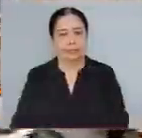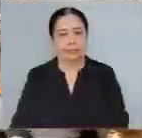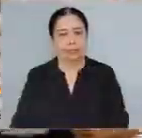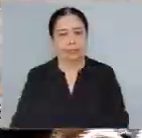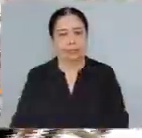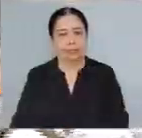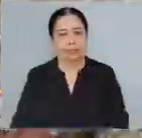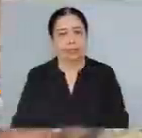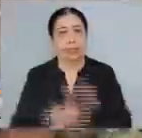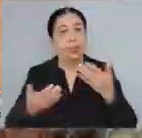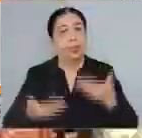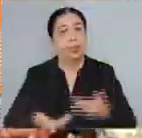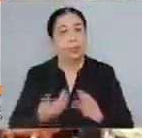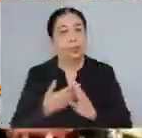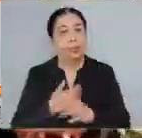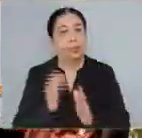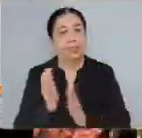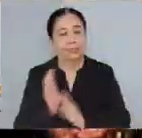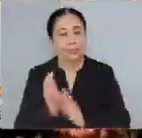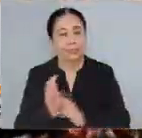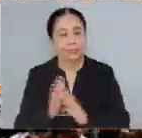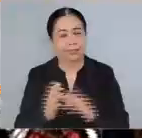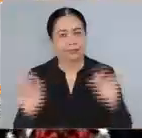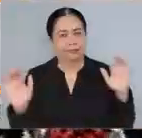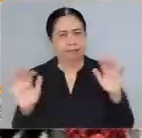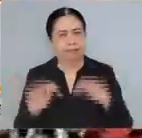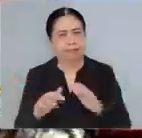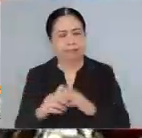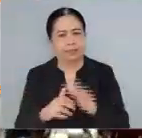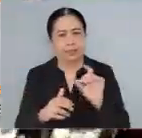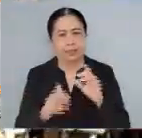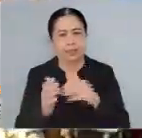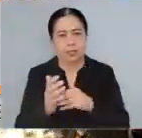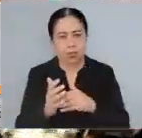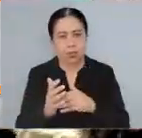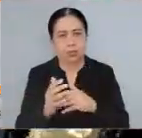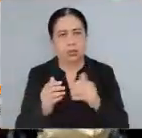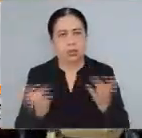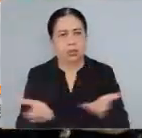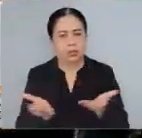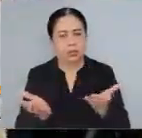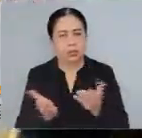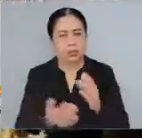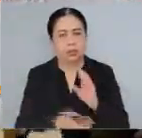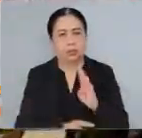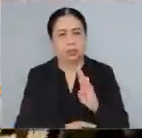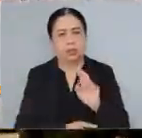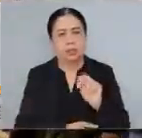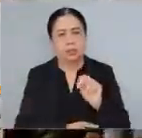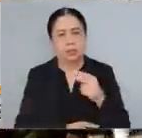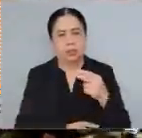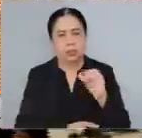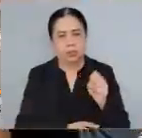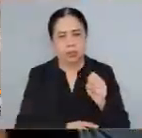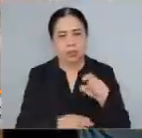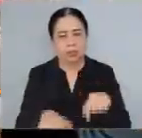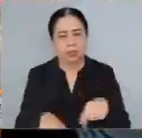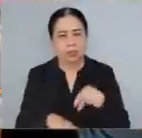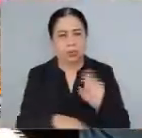Welcome back to school. Dagsa ang mahigit 18,000 estudyante dito sa Batasan Hills National High School sa Quezon